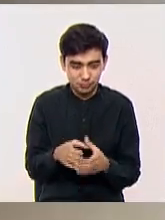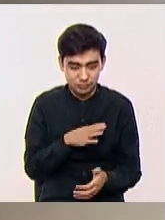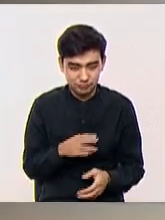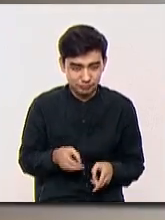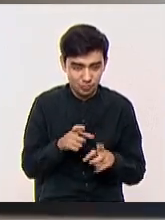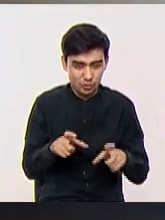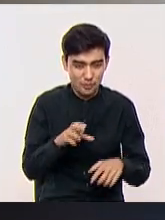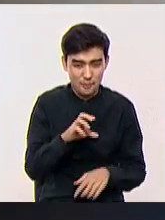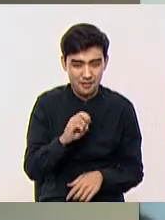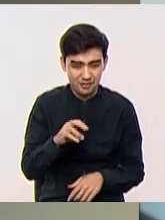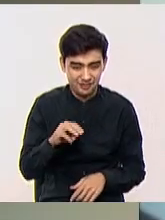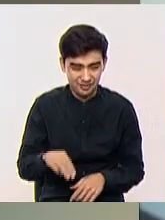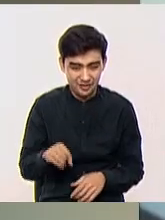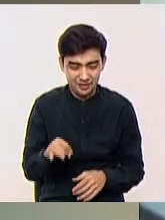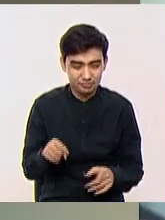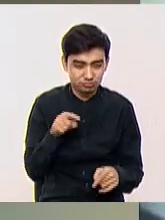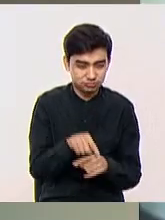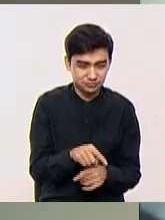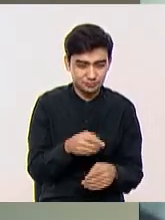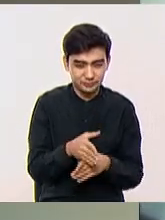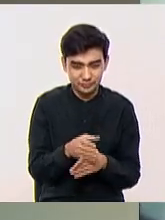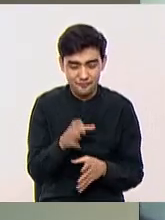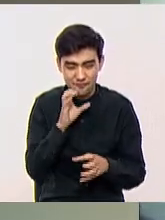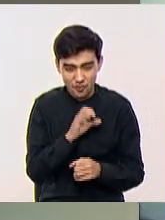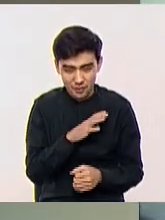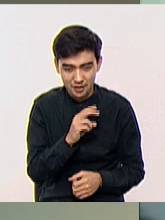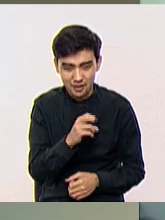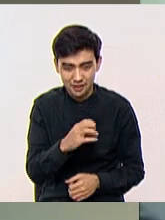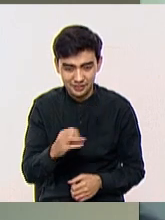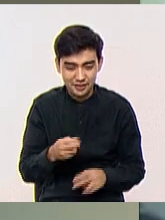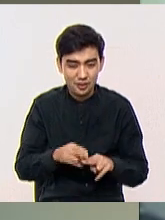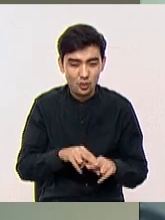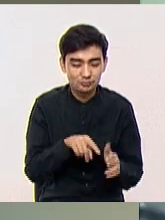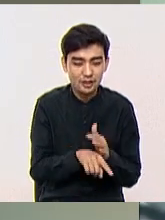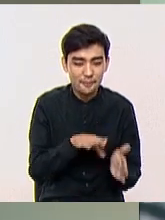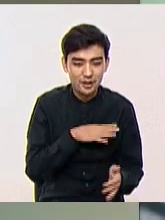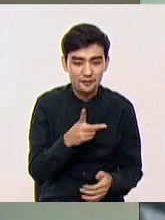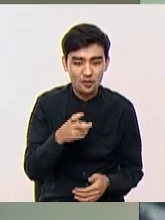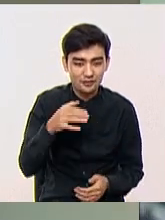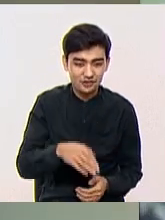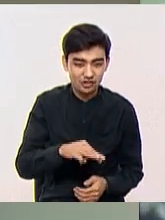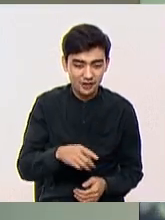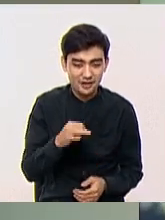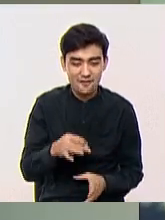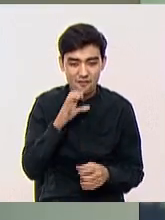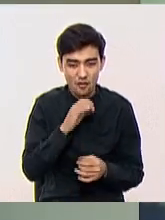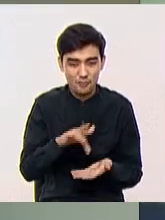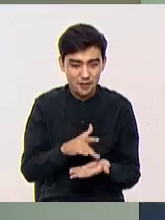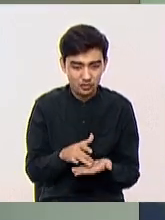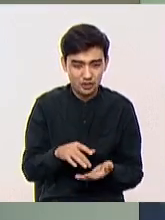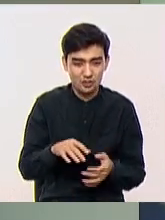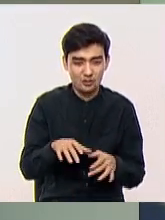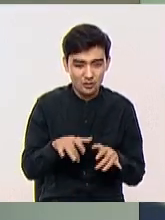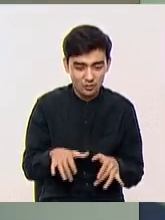дверь, проникли в заведение, устроили настоящий погром. Мародеры ограбили кассу, в которой было около 200 тысяч тенге, украли планшеты,